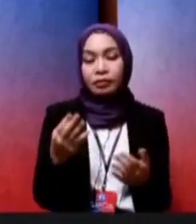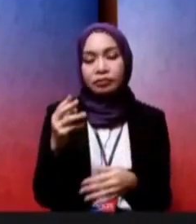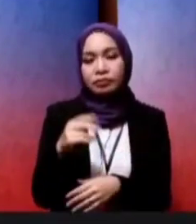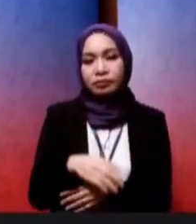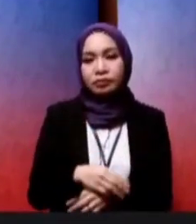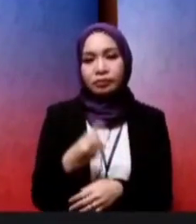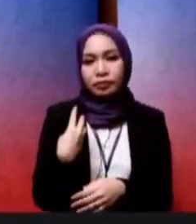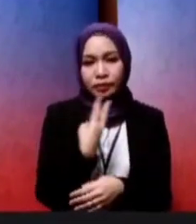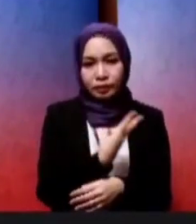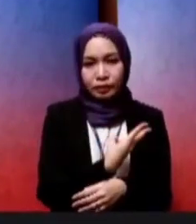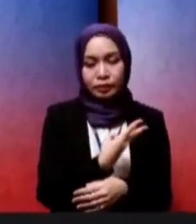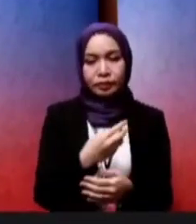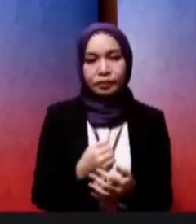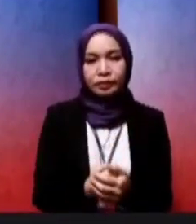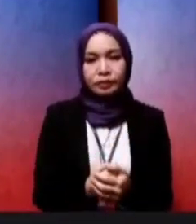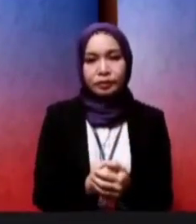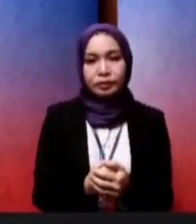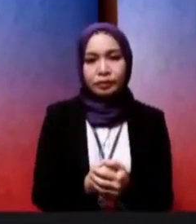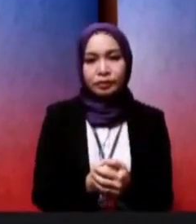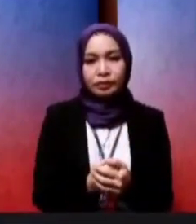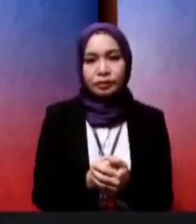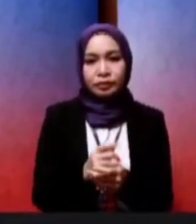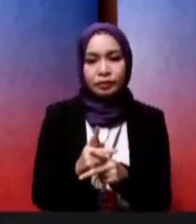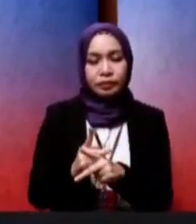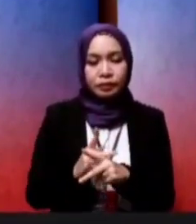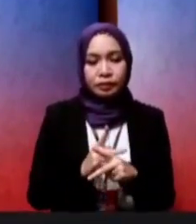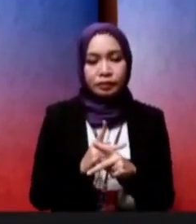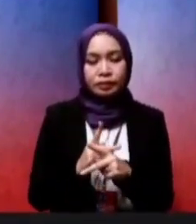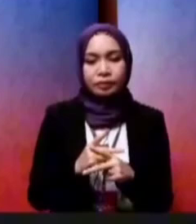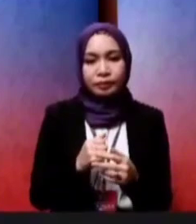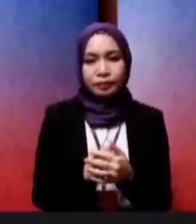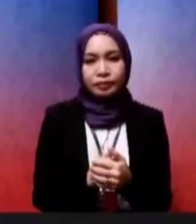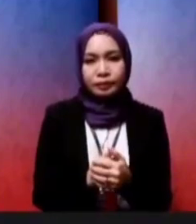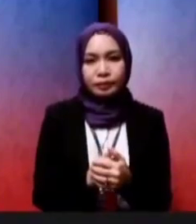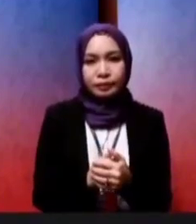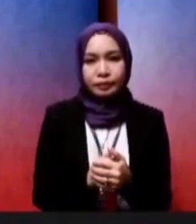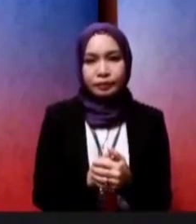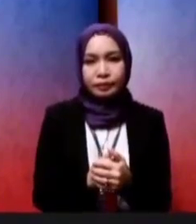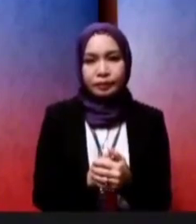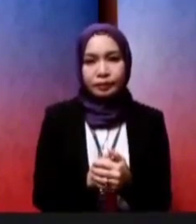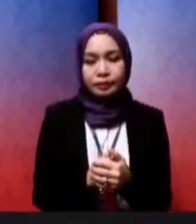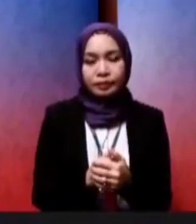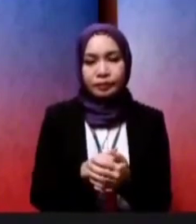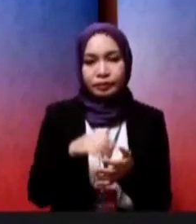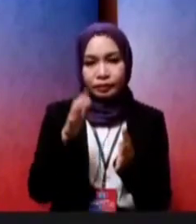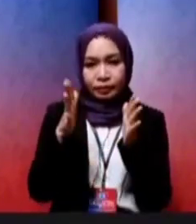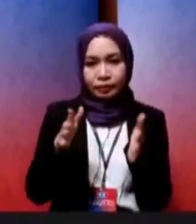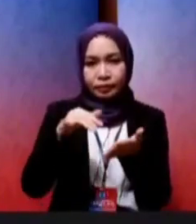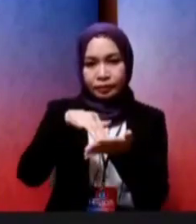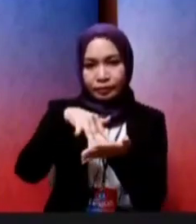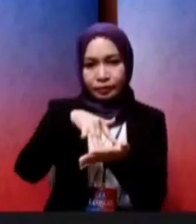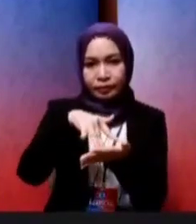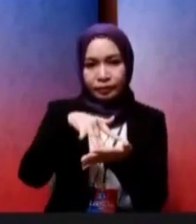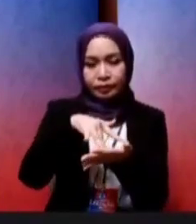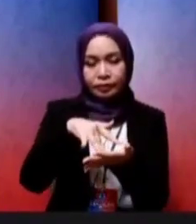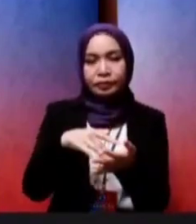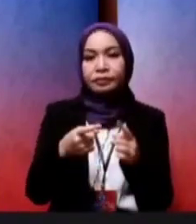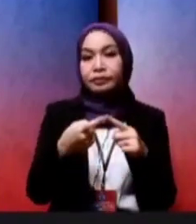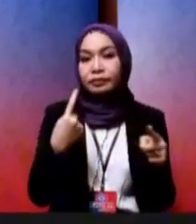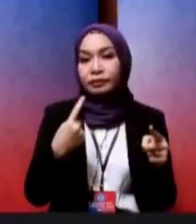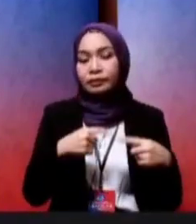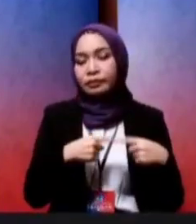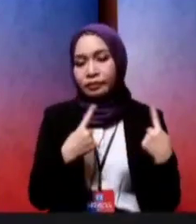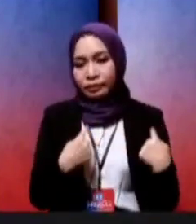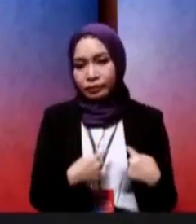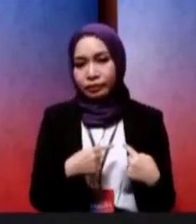semuanya bermula dengan sifat empati dalam diri kita semua Semasa saya mula-mula pergi berceramah pada umur